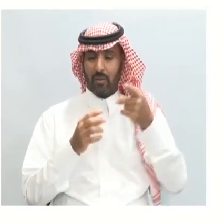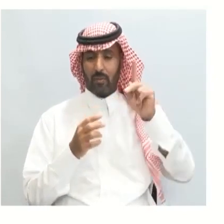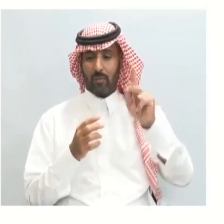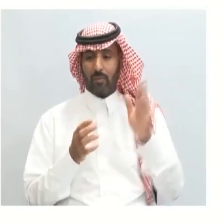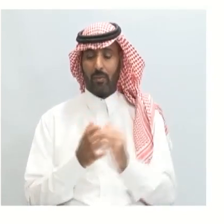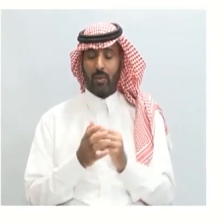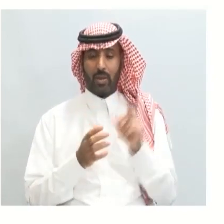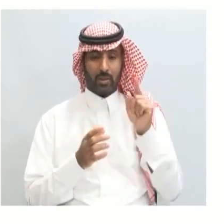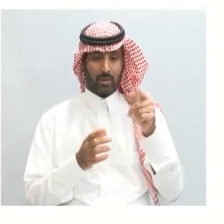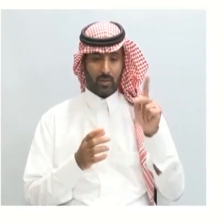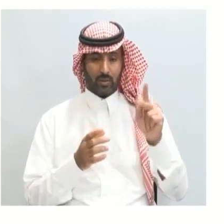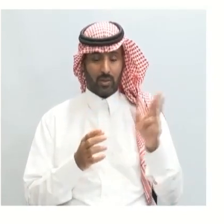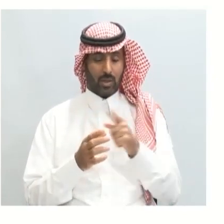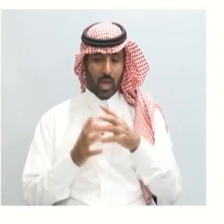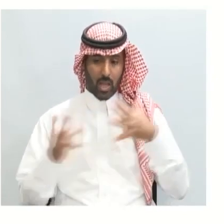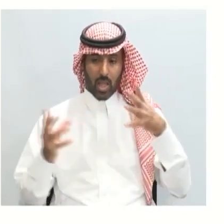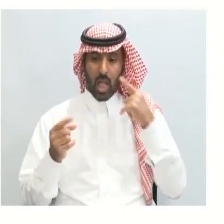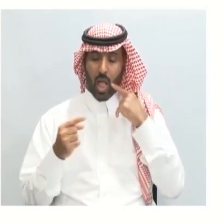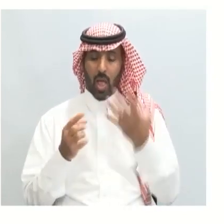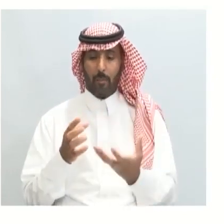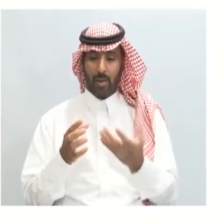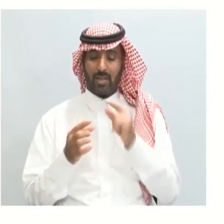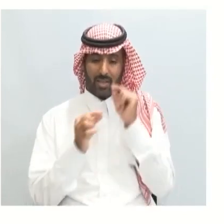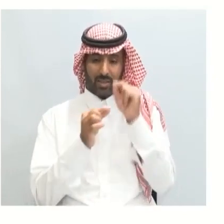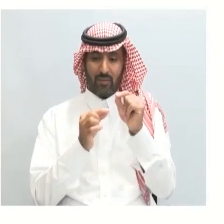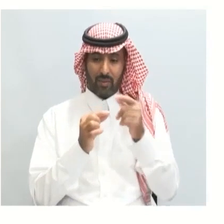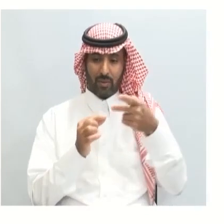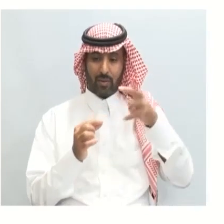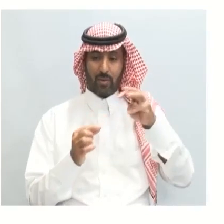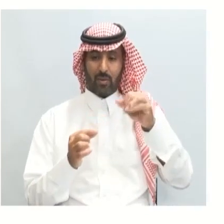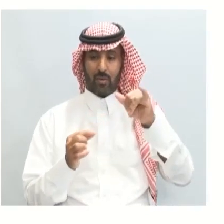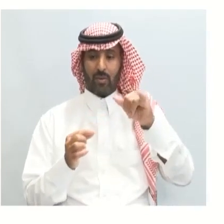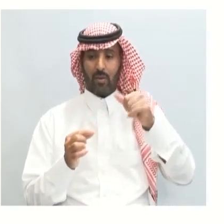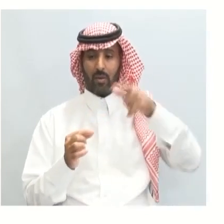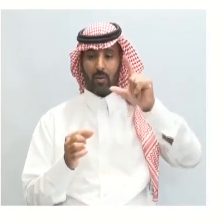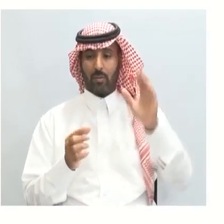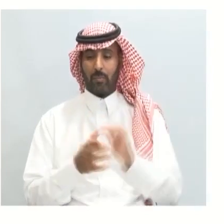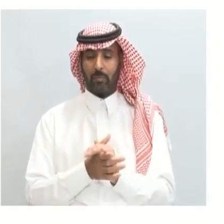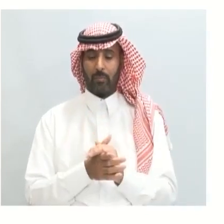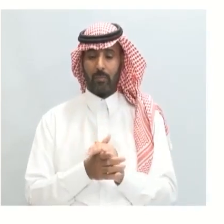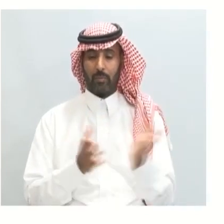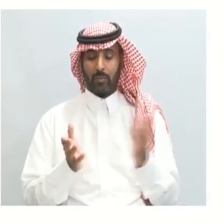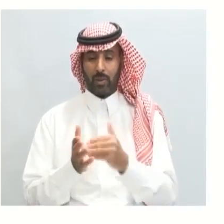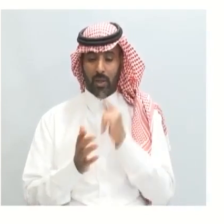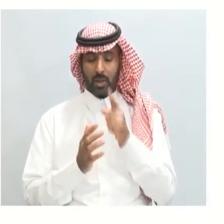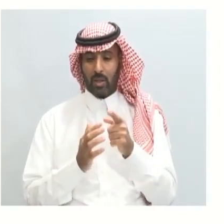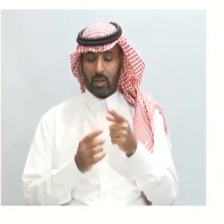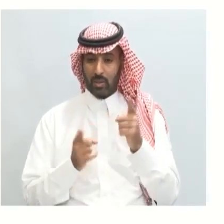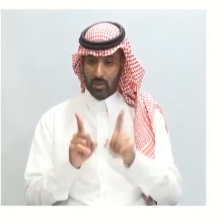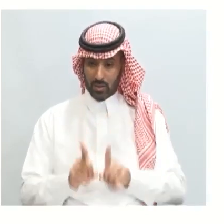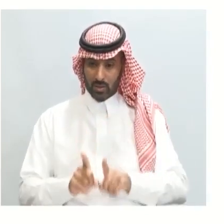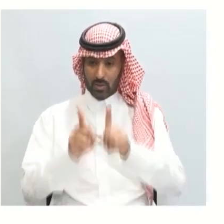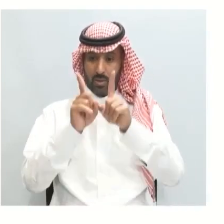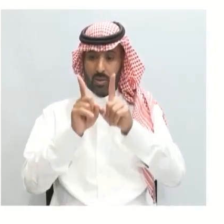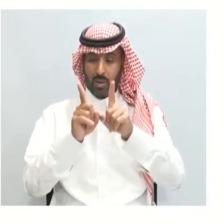لاحظ هنا الصفر الكلفن حجما مقداره صفر ملي حجم مقداره صفر ملي اذا هنا نوع التناسب